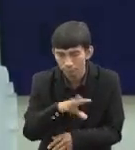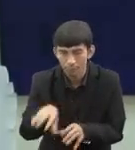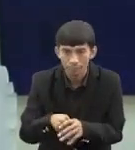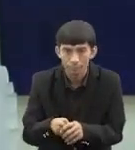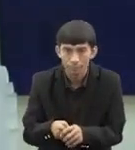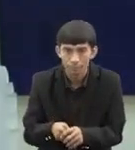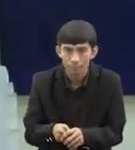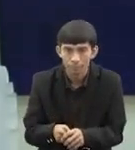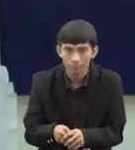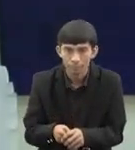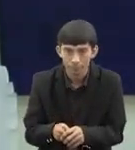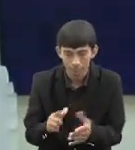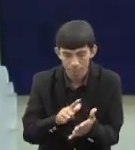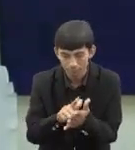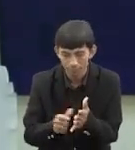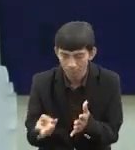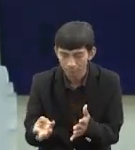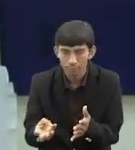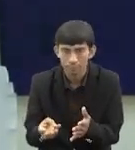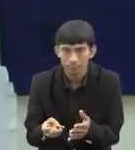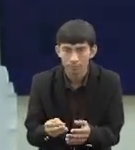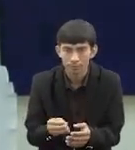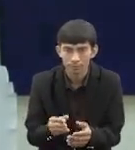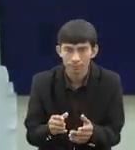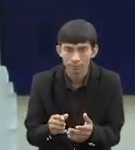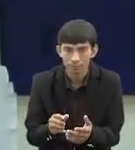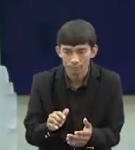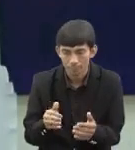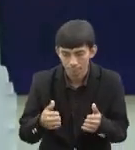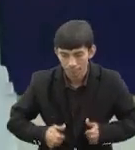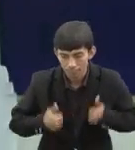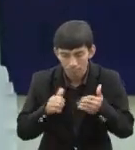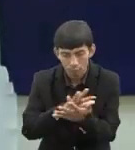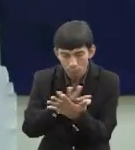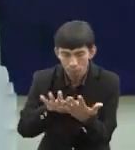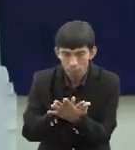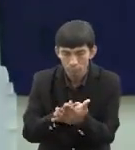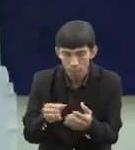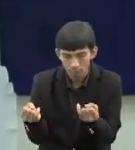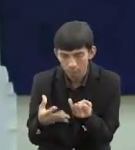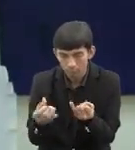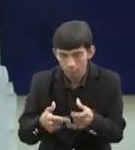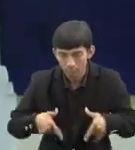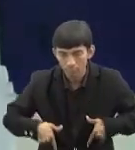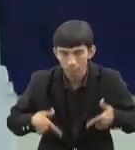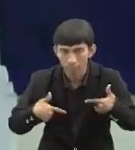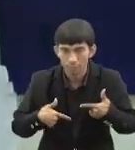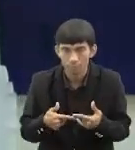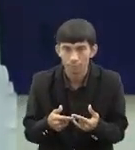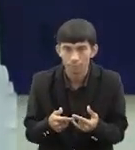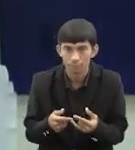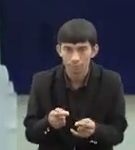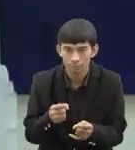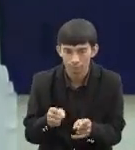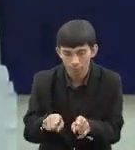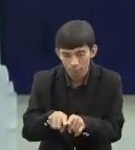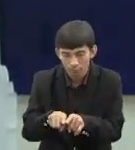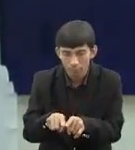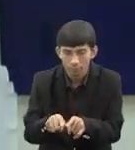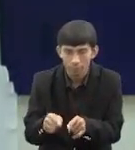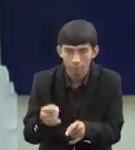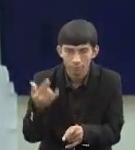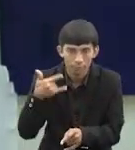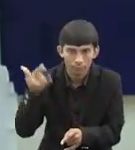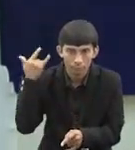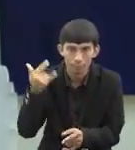cực tư tí chôn chiệt phía tất rung muốn mi chân châm chi vi